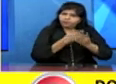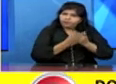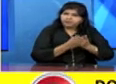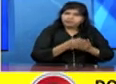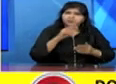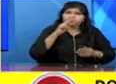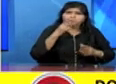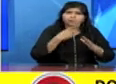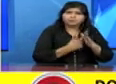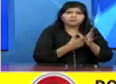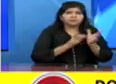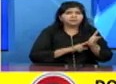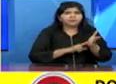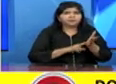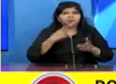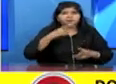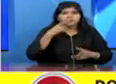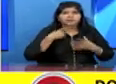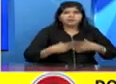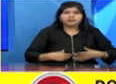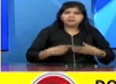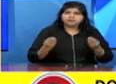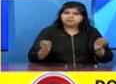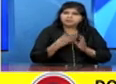जनवरी 2020 से वो स्क्रीनिंग सेंटर चालू हो